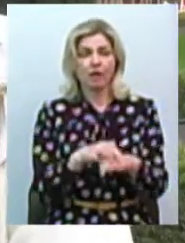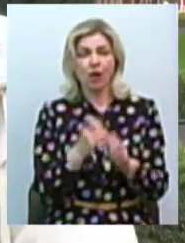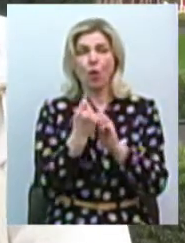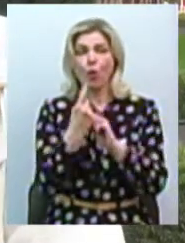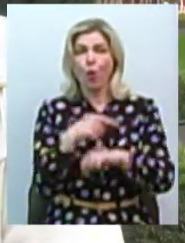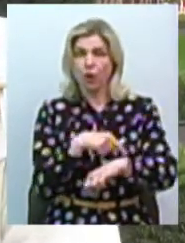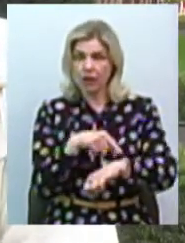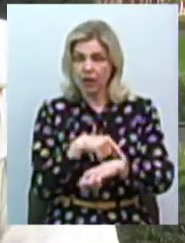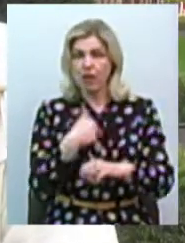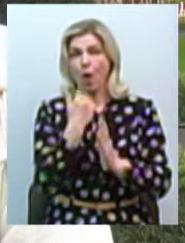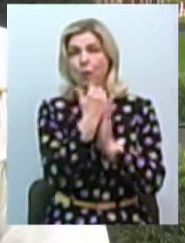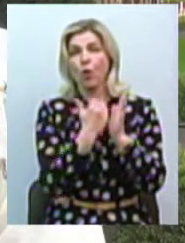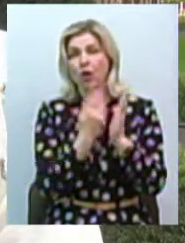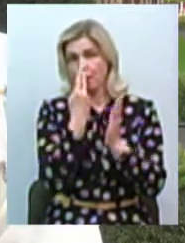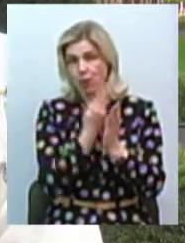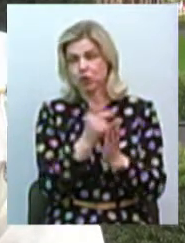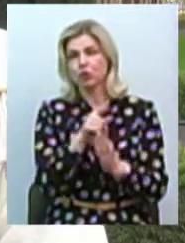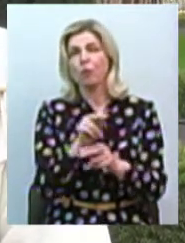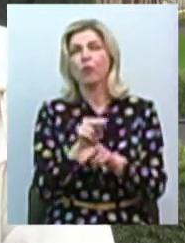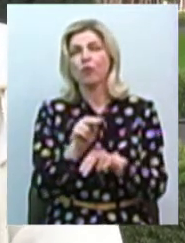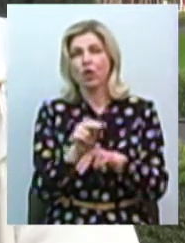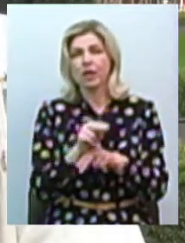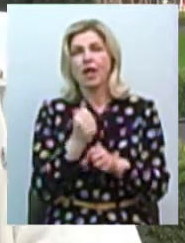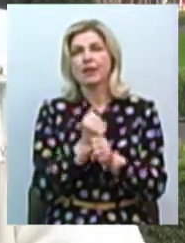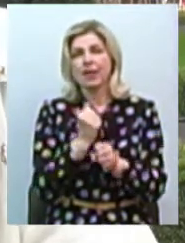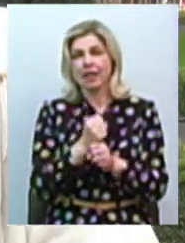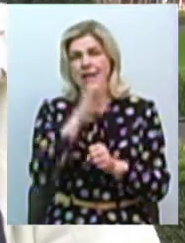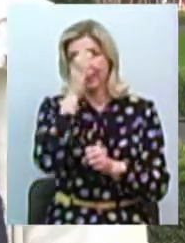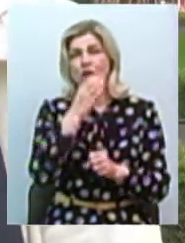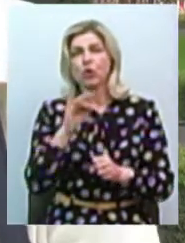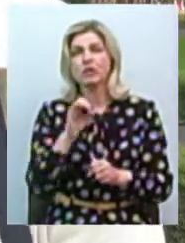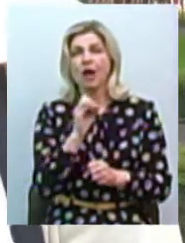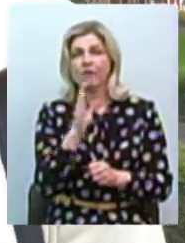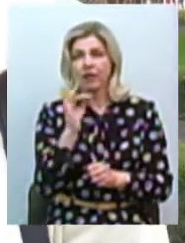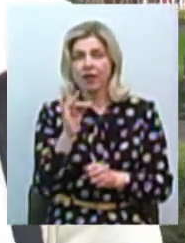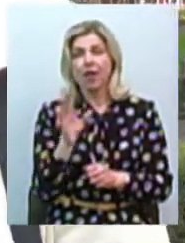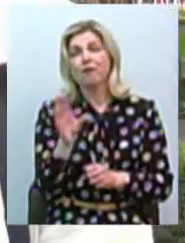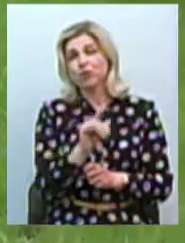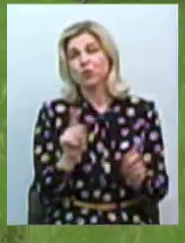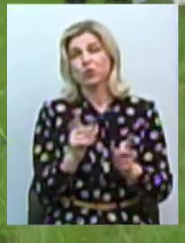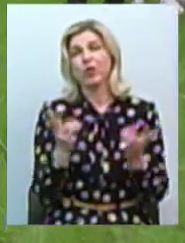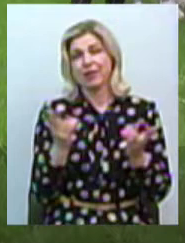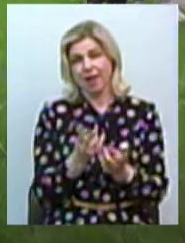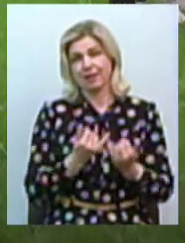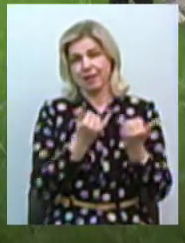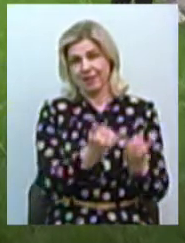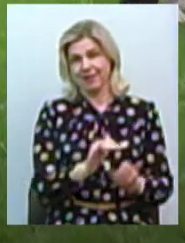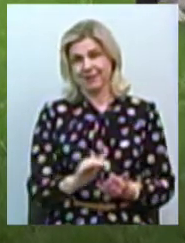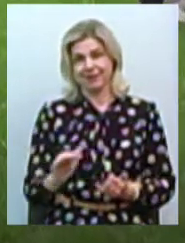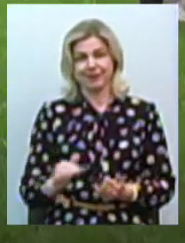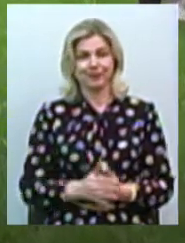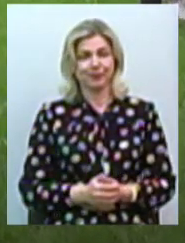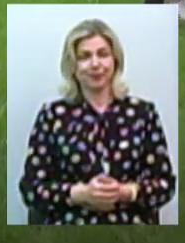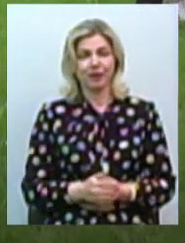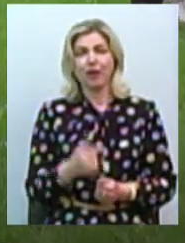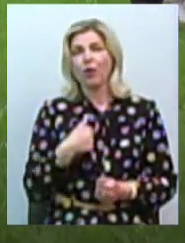Я в програмці побачила, що буде майстер-клас по виготовленню динозавра – зарядка. Все, що потрібно для діток. Я люблю дуже